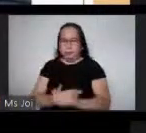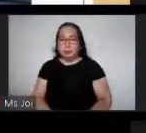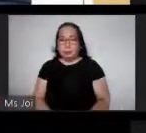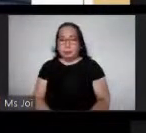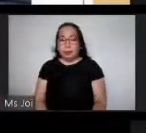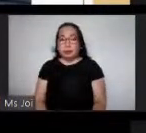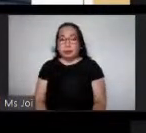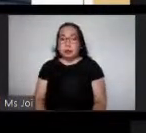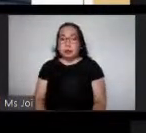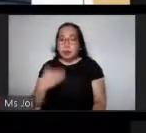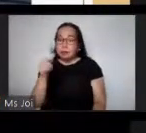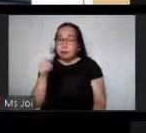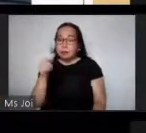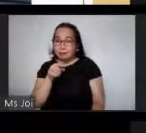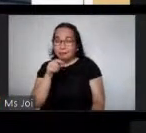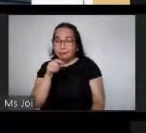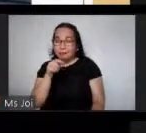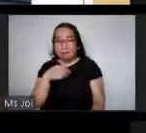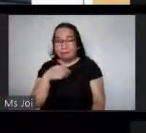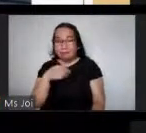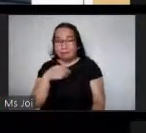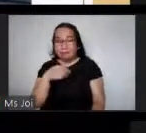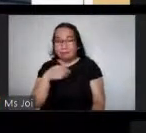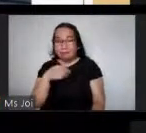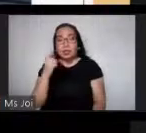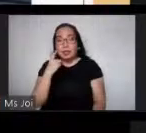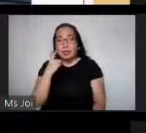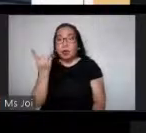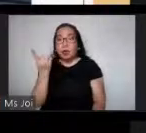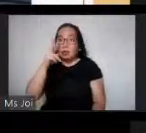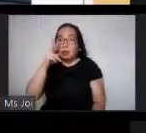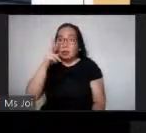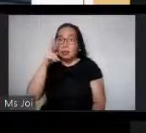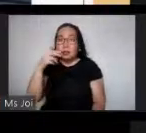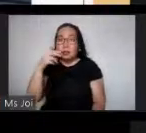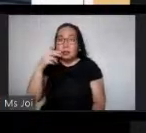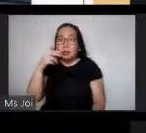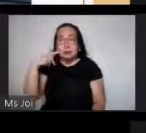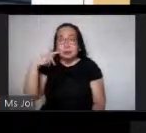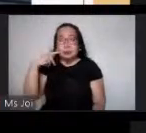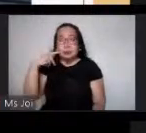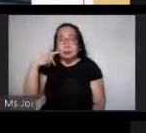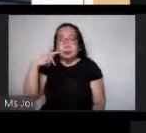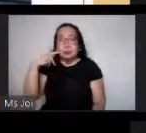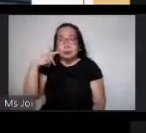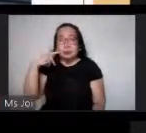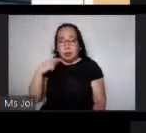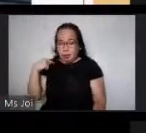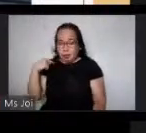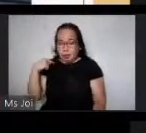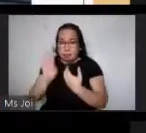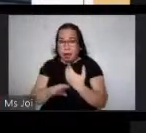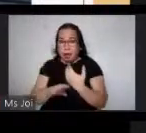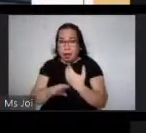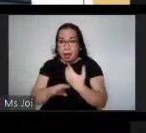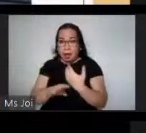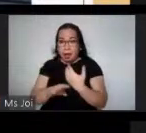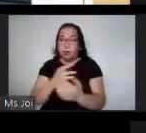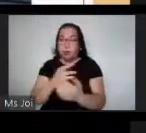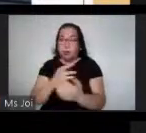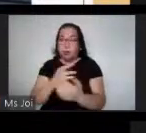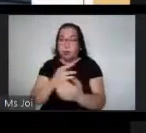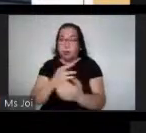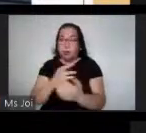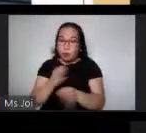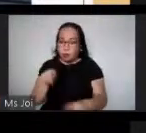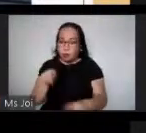kaya ang Pina or nakaligtaan niya? So remember na gawin, nag-bathroom break siya and